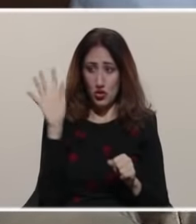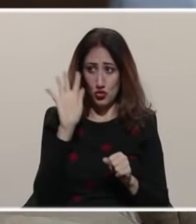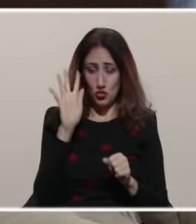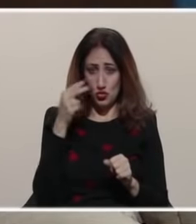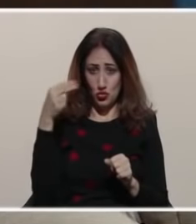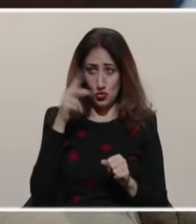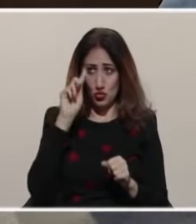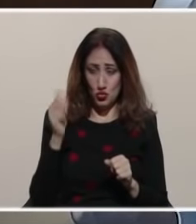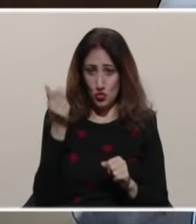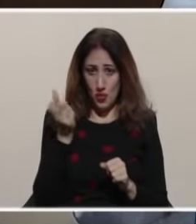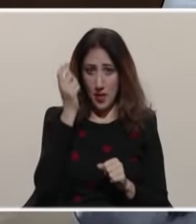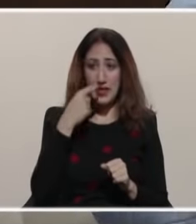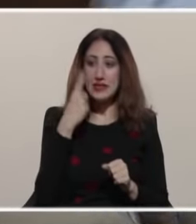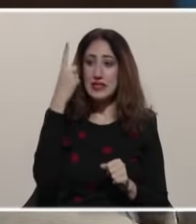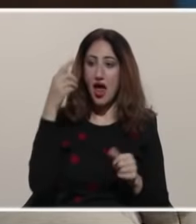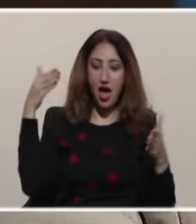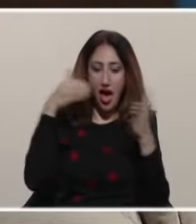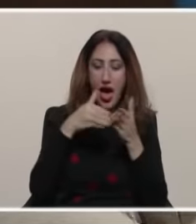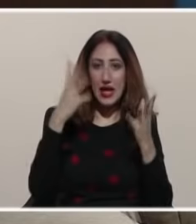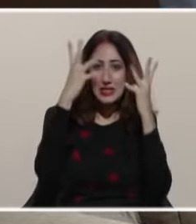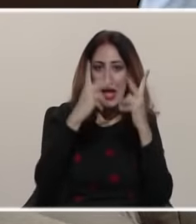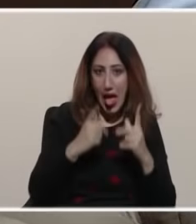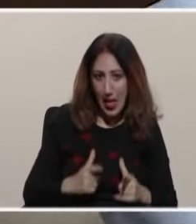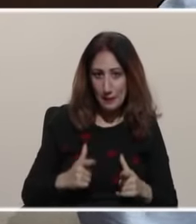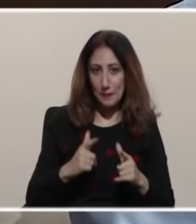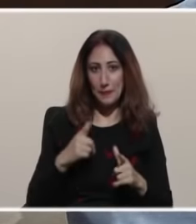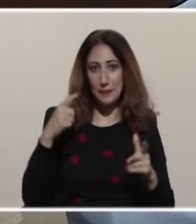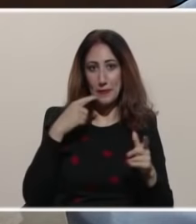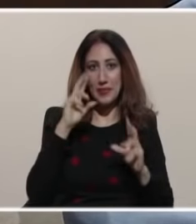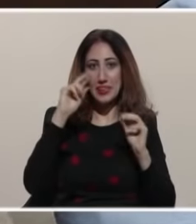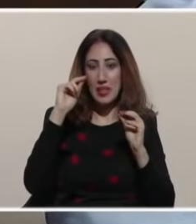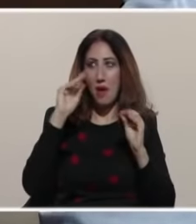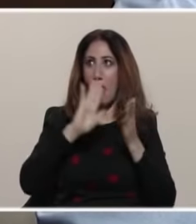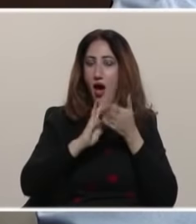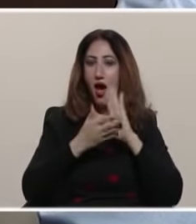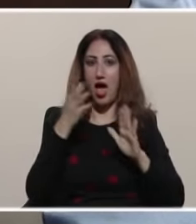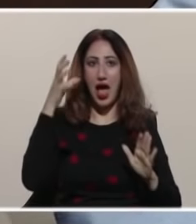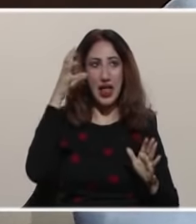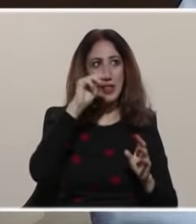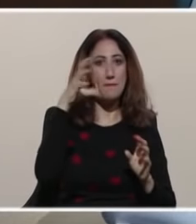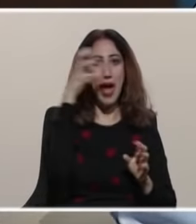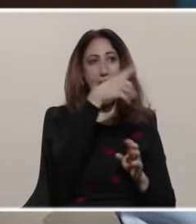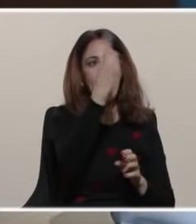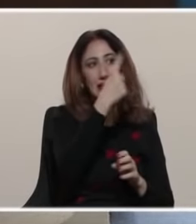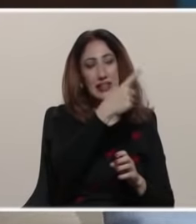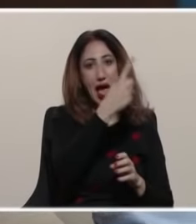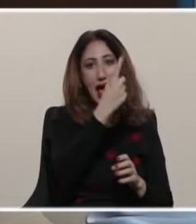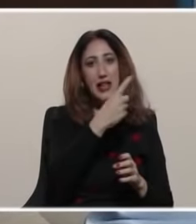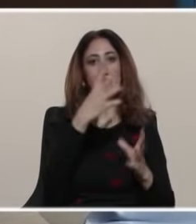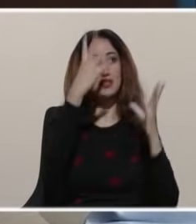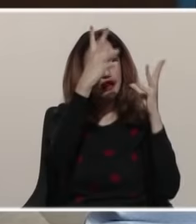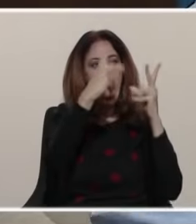ده الحساب الختامي للعام كله، كأننا بنصفر العداد استعدادا لاستقبال شهر